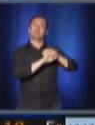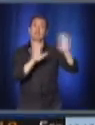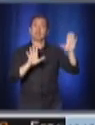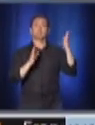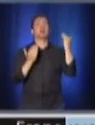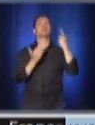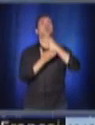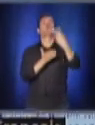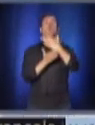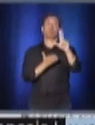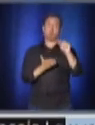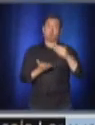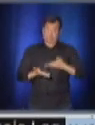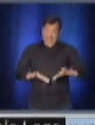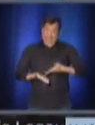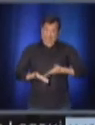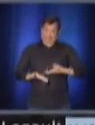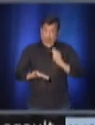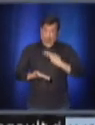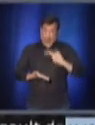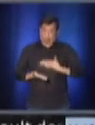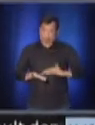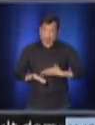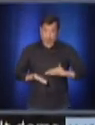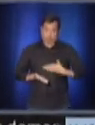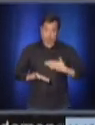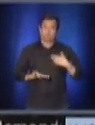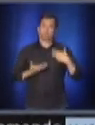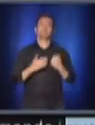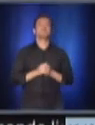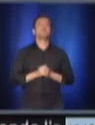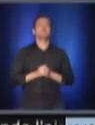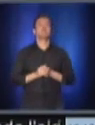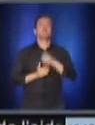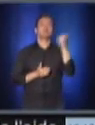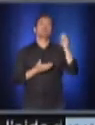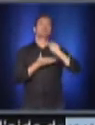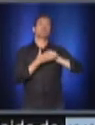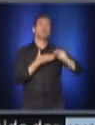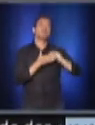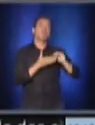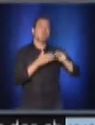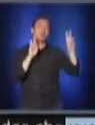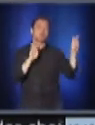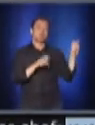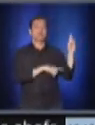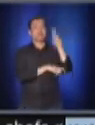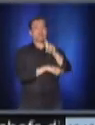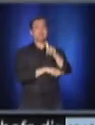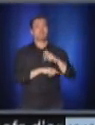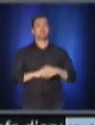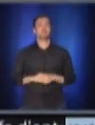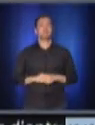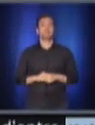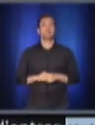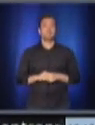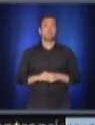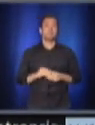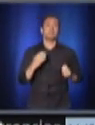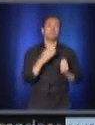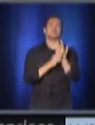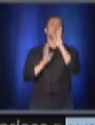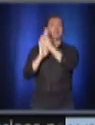jours. On va y aller avec Guillaume Bourgeois-Côté du Devoir. Oui, bonjour, M. Dubé. Qui appliquerait ces nouvelles